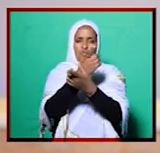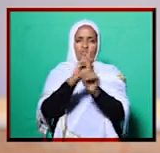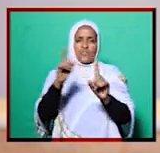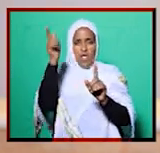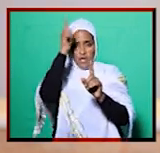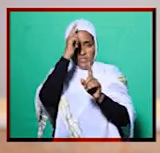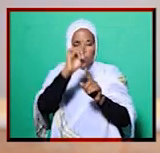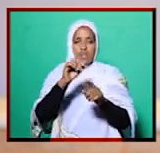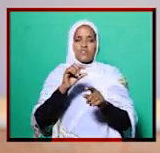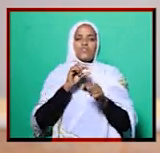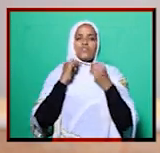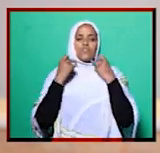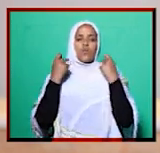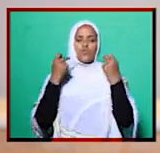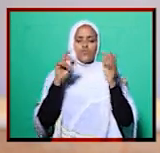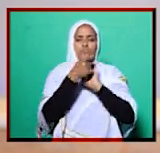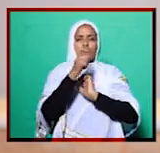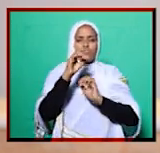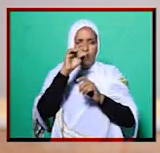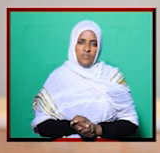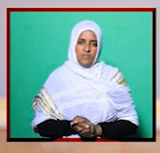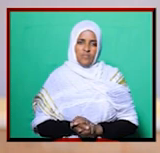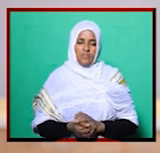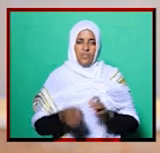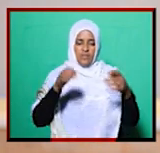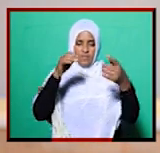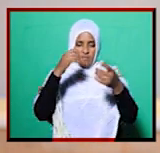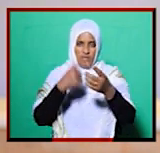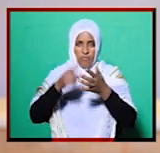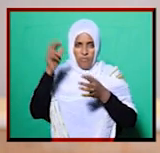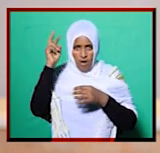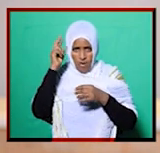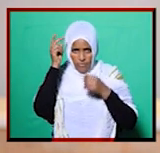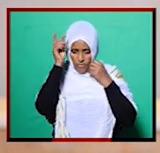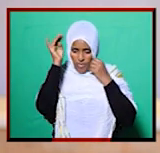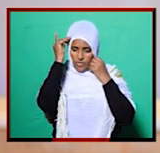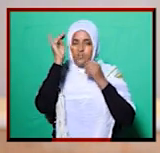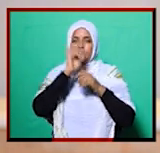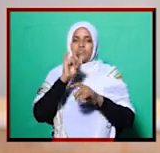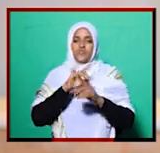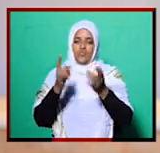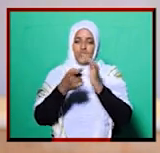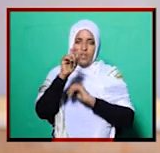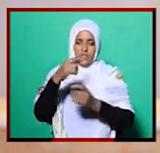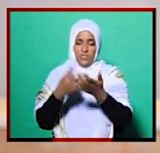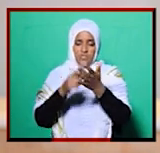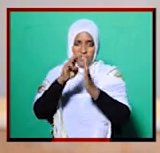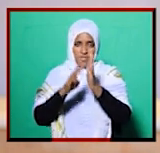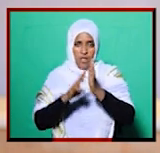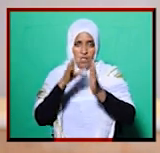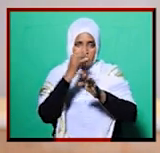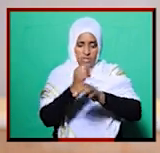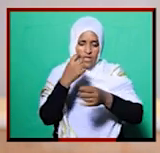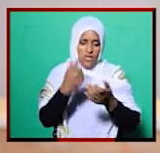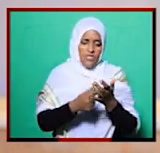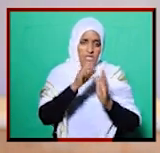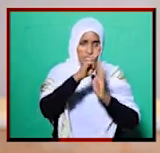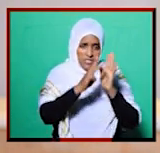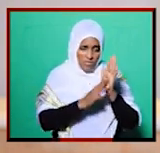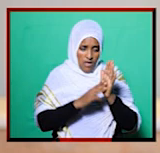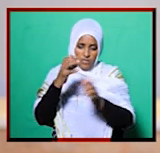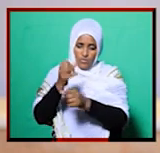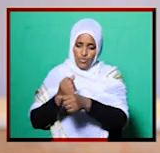አንድ ዲያቆን ለመሆን ምን መሆን እንዳለበት፣ ጳጳስ ለመሆን ምን መሆን እንዳለበት እኒን ሁሉ ስርዓት ይዛል። ከነዚህ ስርዓት ተቀርቶ የመጣ